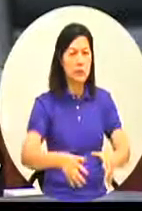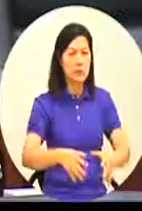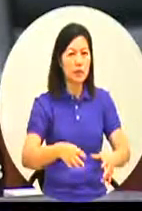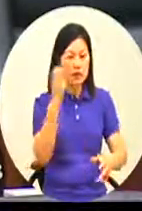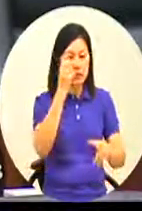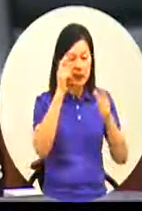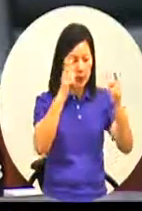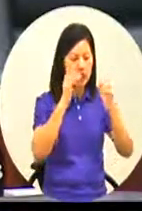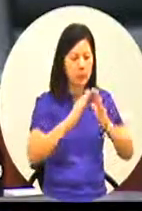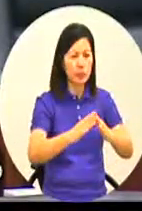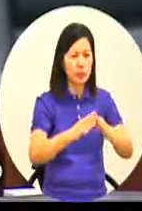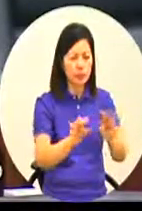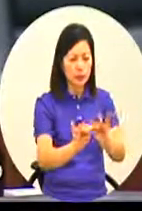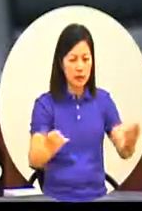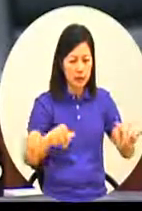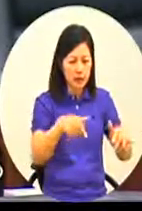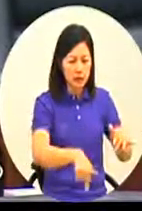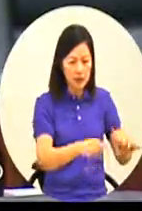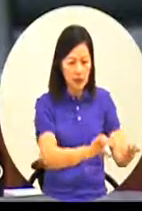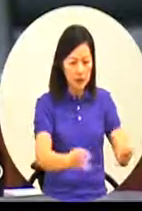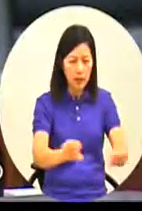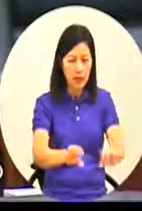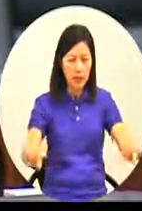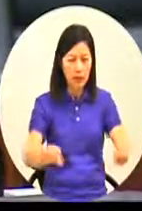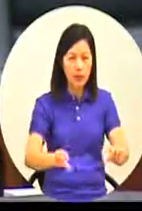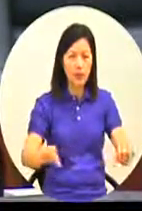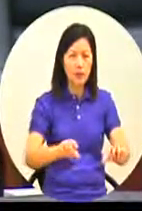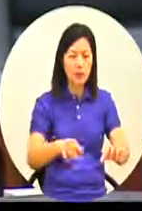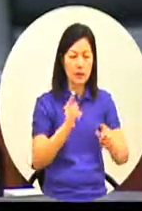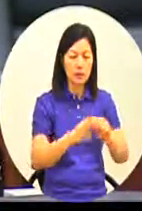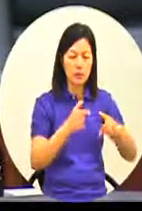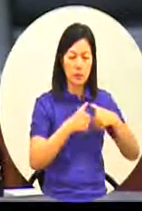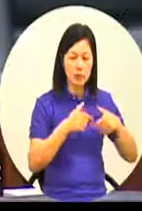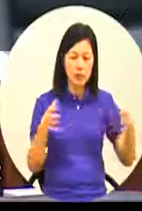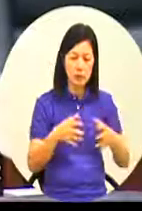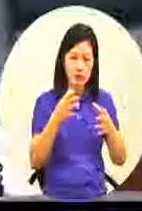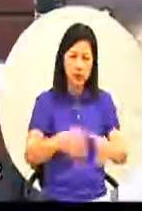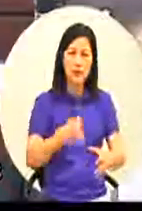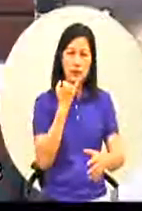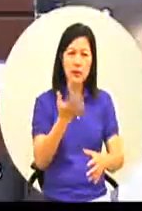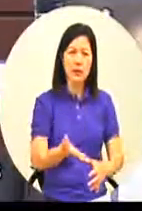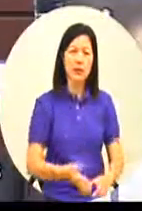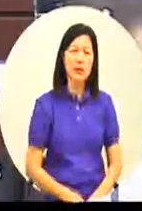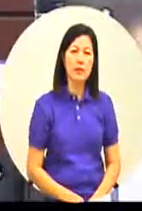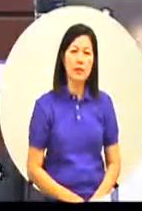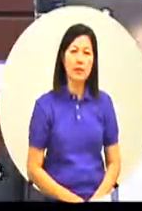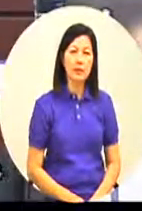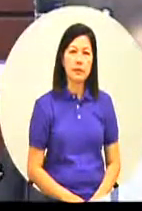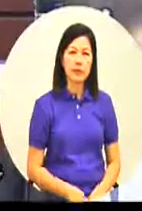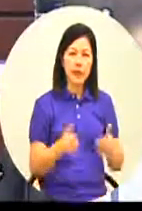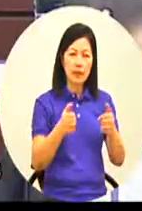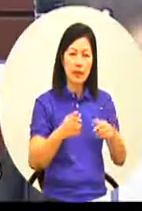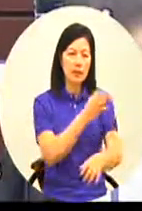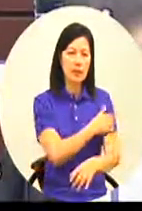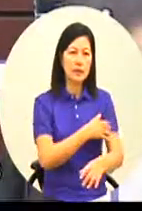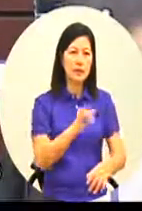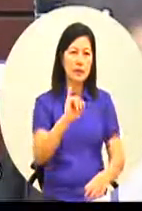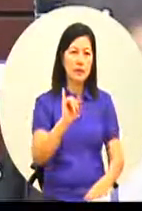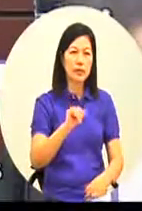下所有管线的一个管理中心？局长，请回应一下。 请局长答复。 哎，谢谢主席，谢谢陈议员的关心